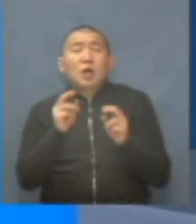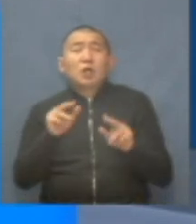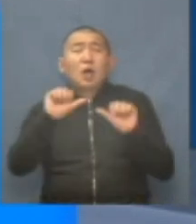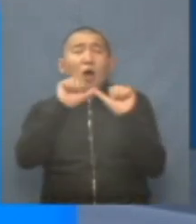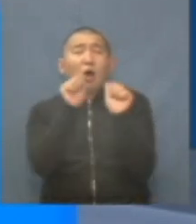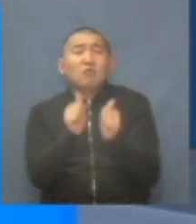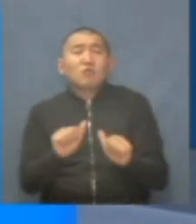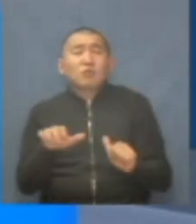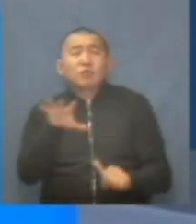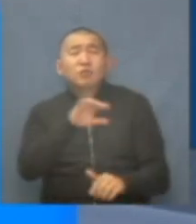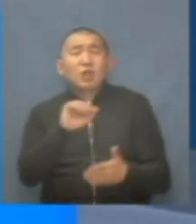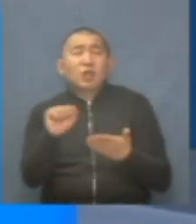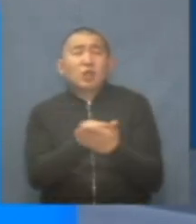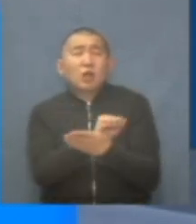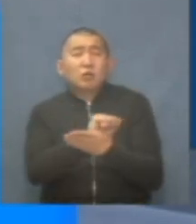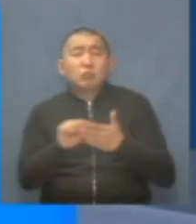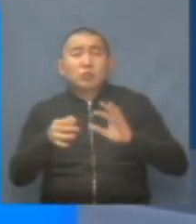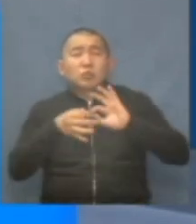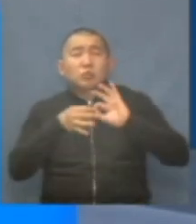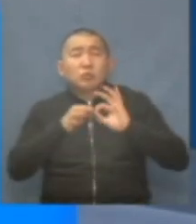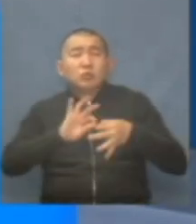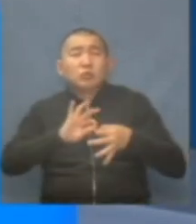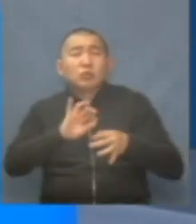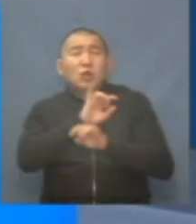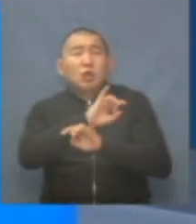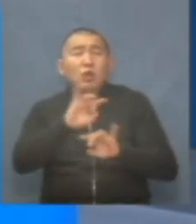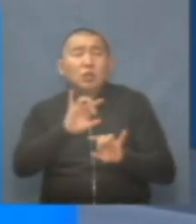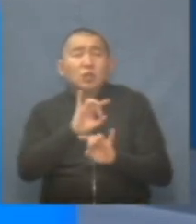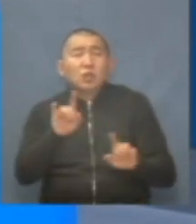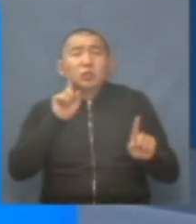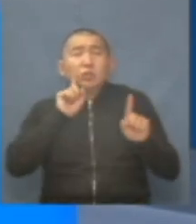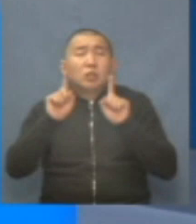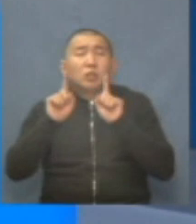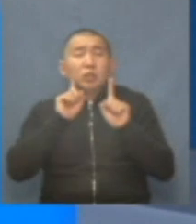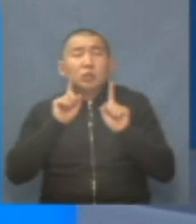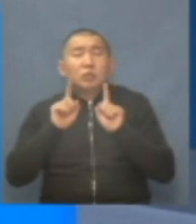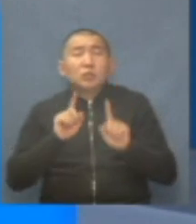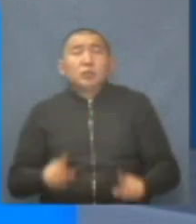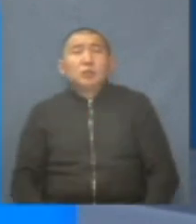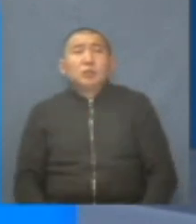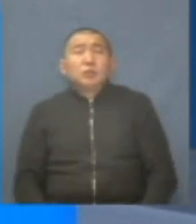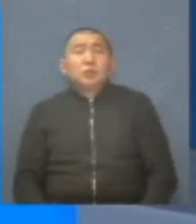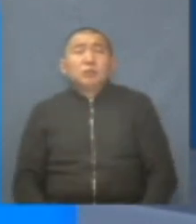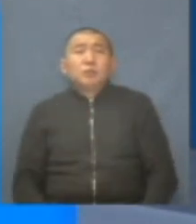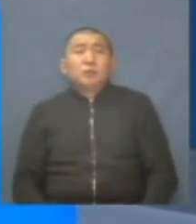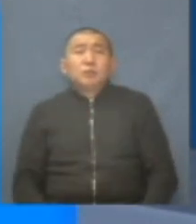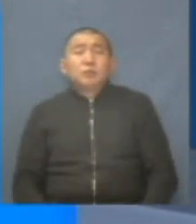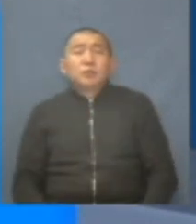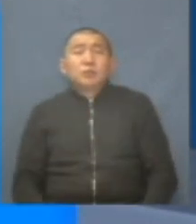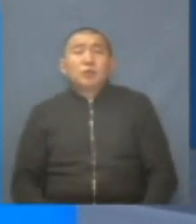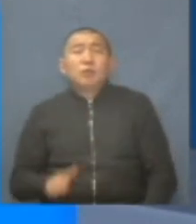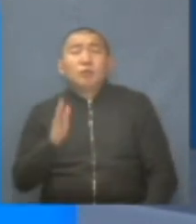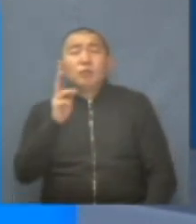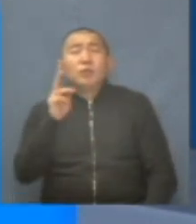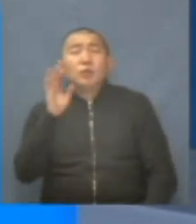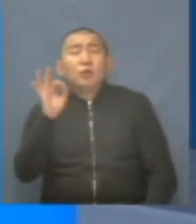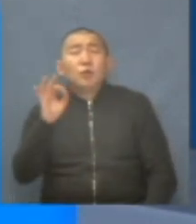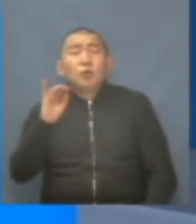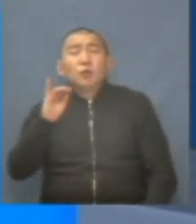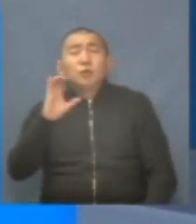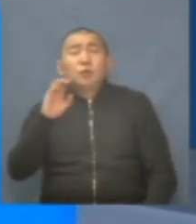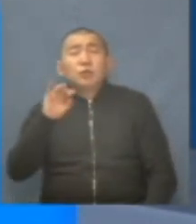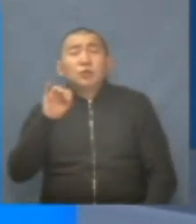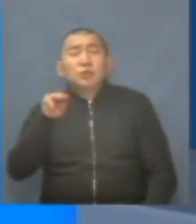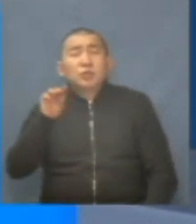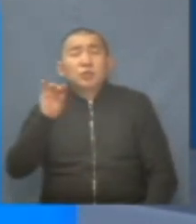все необходимые документы, разъяснили в ходе семинара, организованного Департаментом юстиции Восточно-Казахстанской области